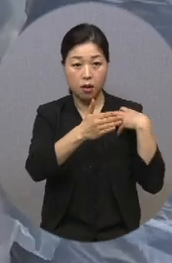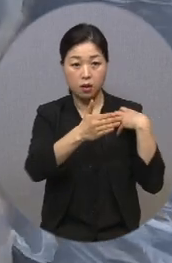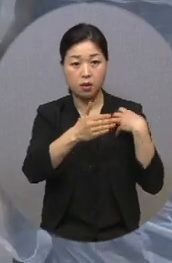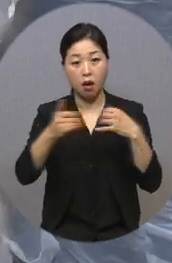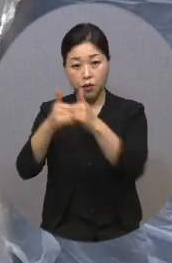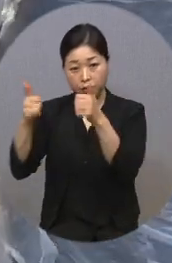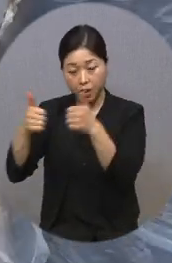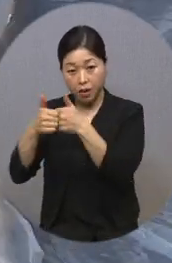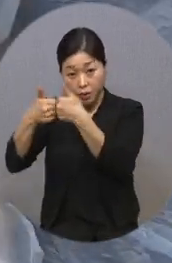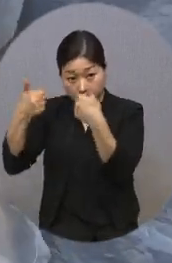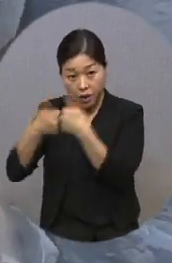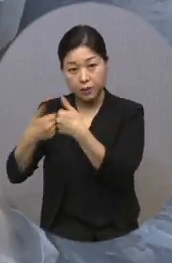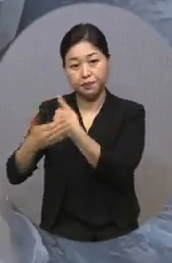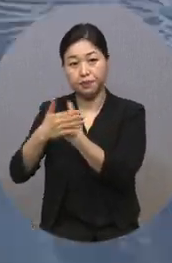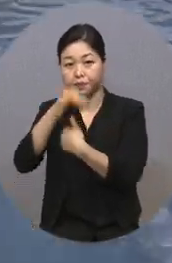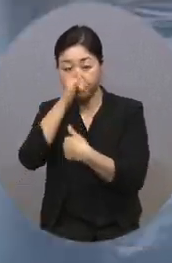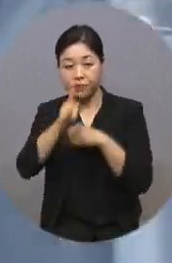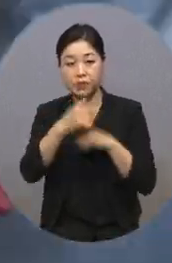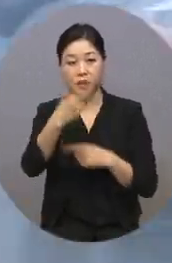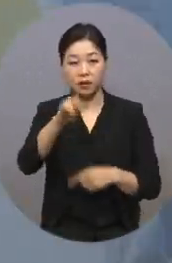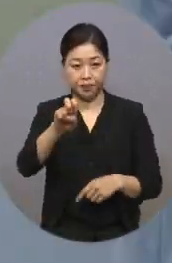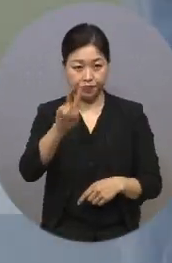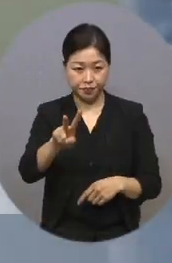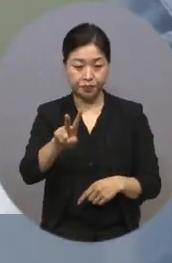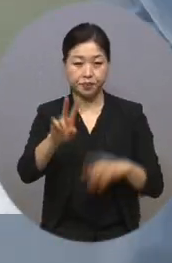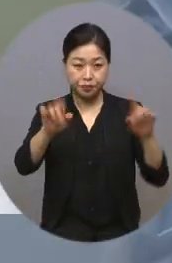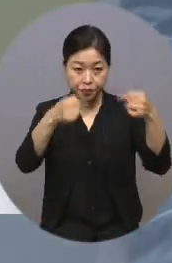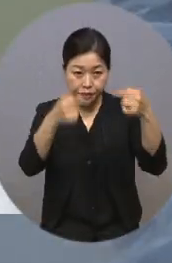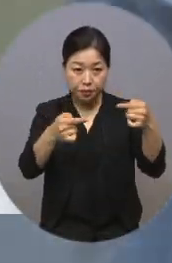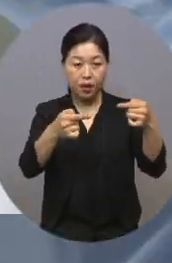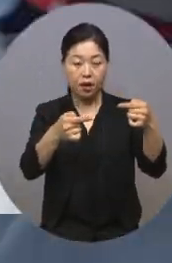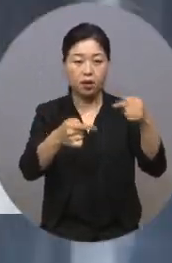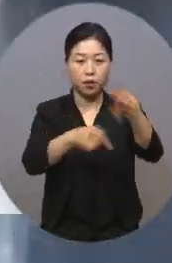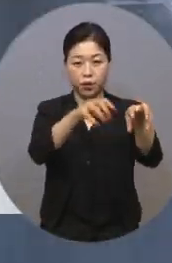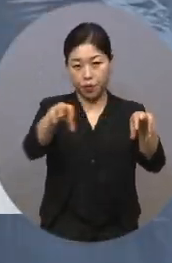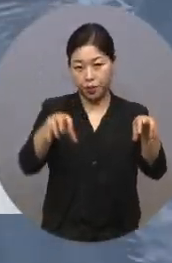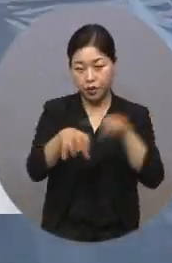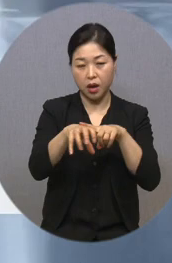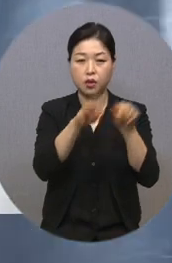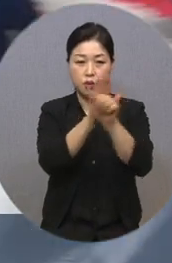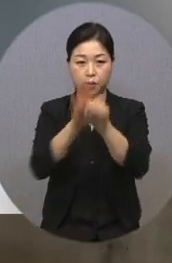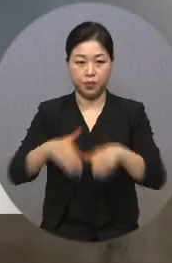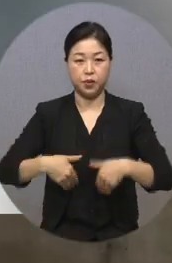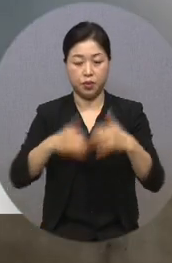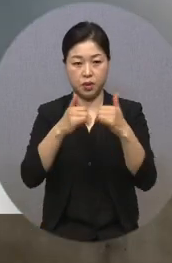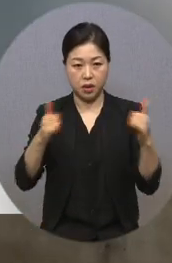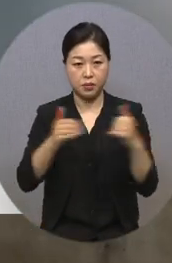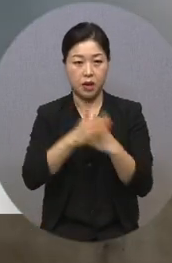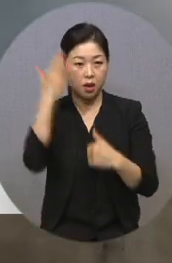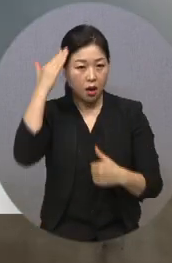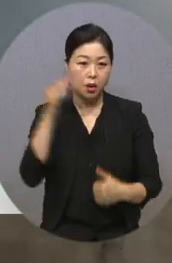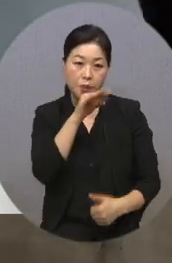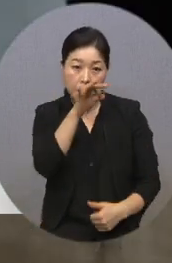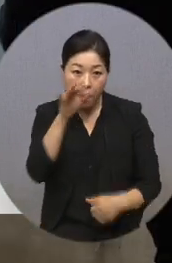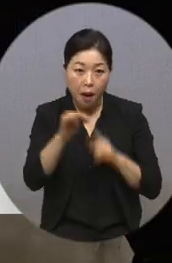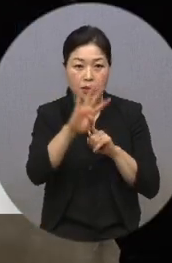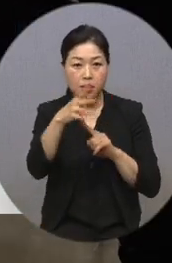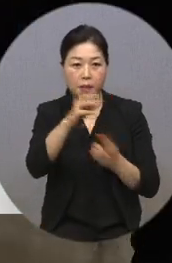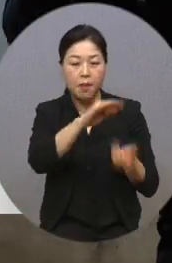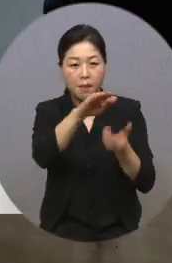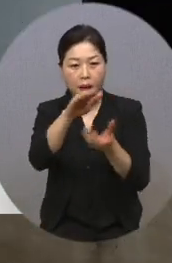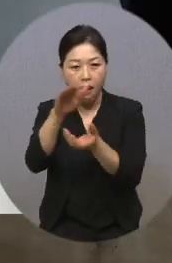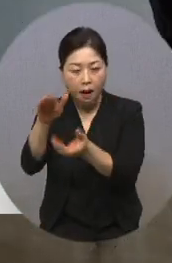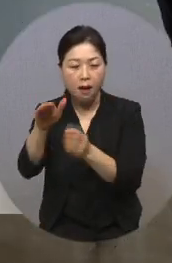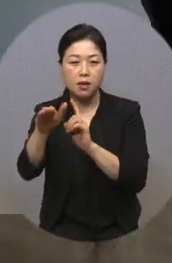봉사는 2022년 새해를 맞아 주변 도움이 필요한 가정에게 400장씩 연탄을 나눔하여 따뜻한 겨울을 선물하는